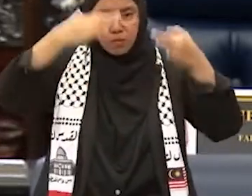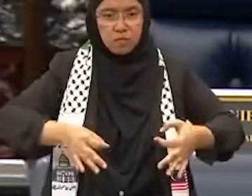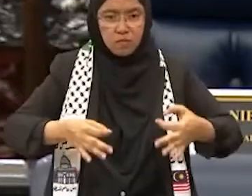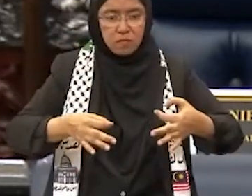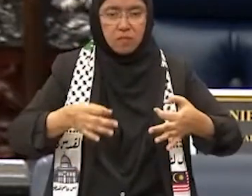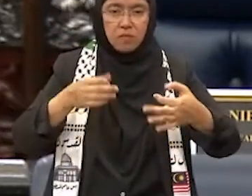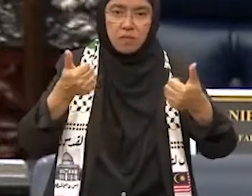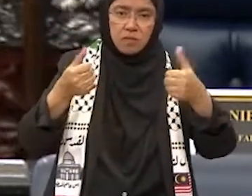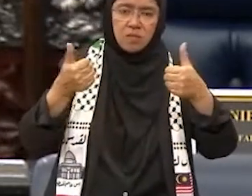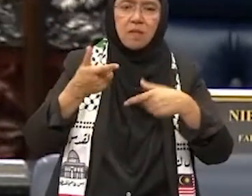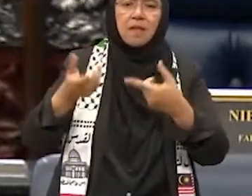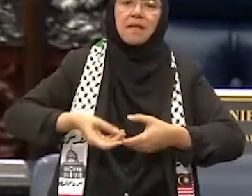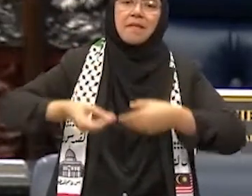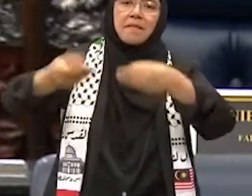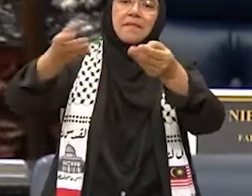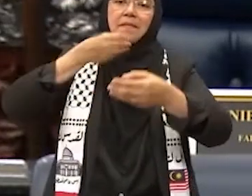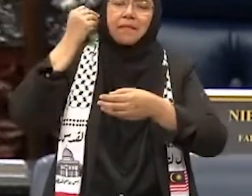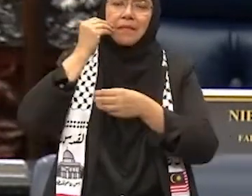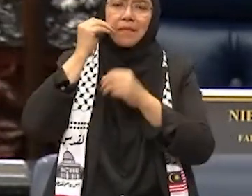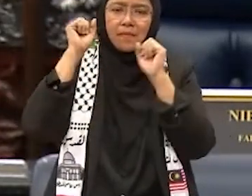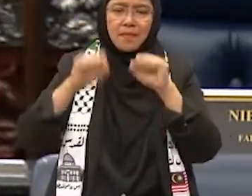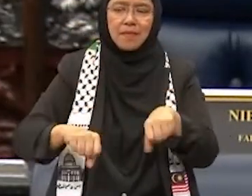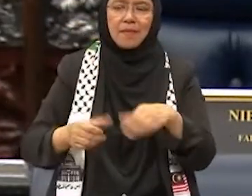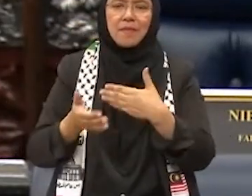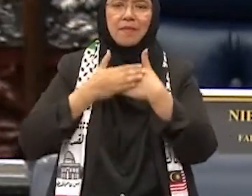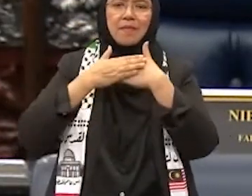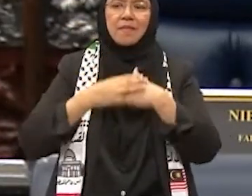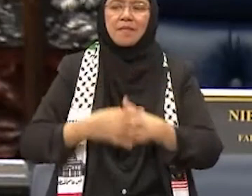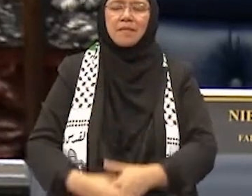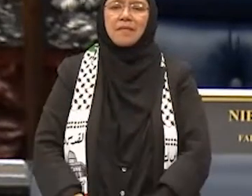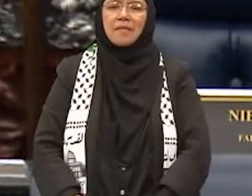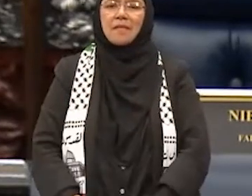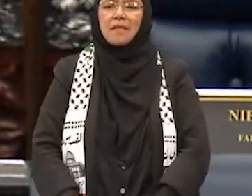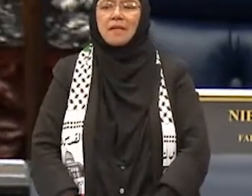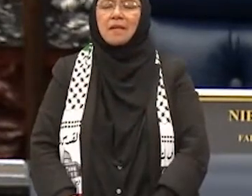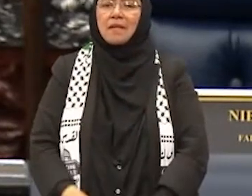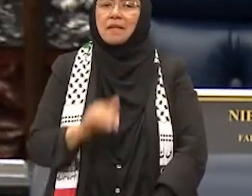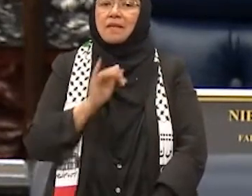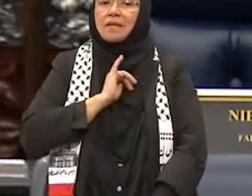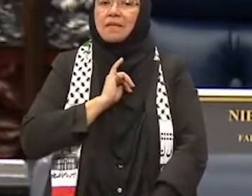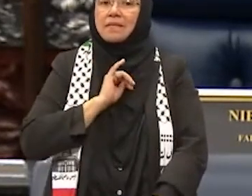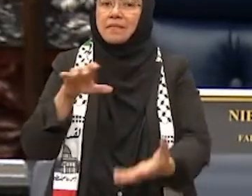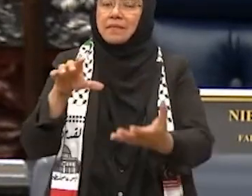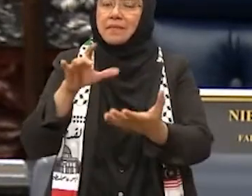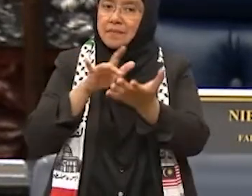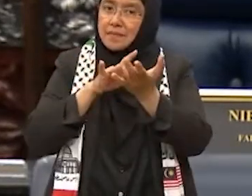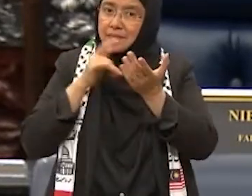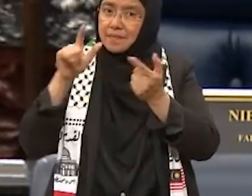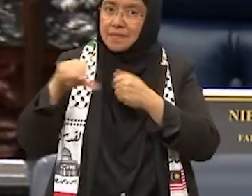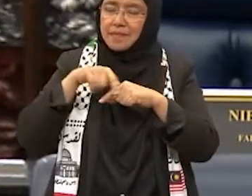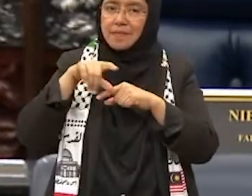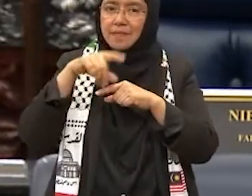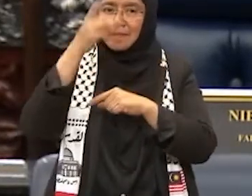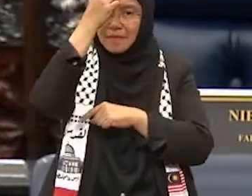boleh boleh dibuat rayuan tapi saya juga ingin ambil kesempatan Datuk yanga untuk mengingatkan bahawa kadangkala